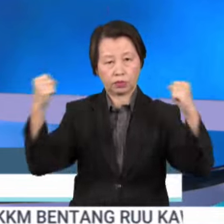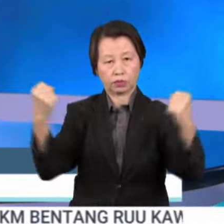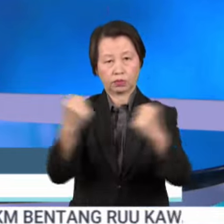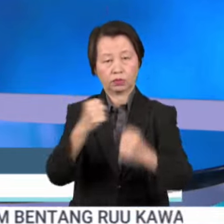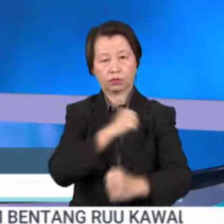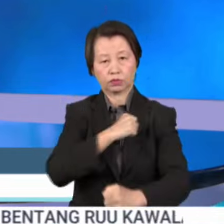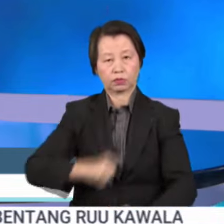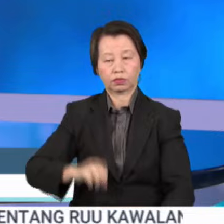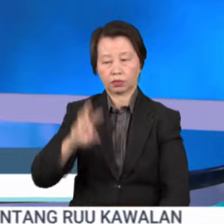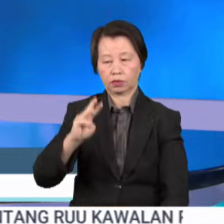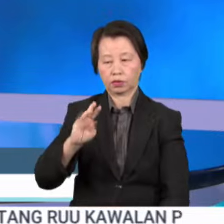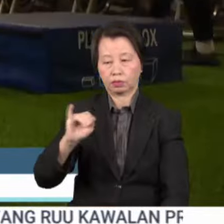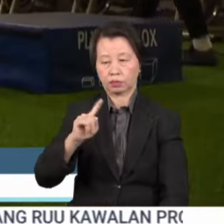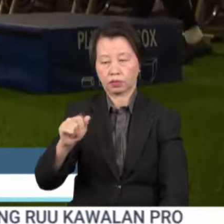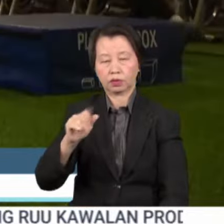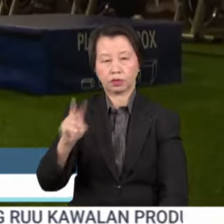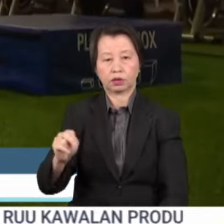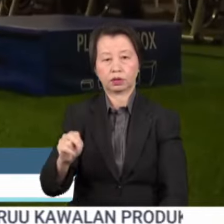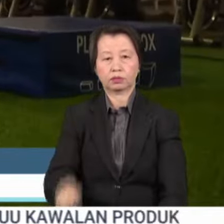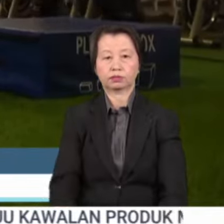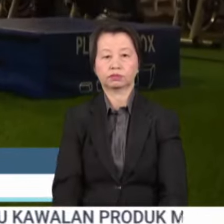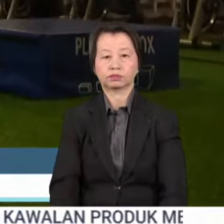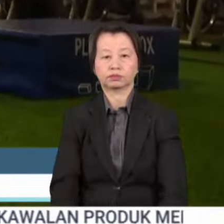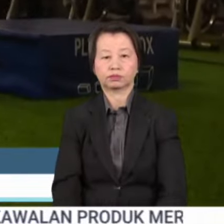Mizan Zainal Abidin.